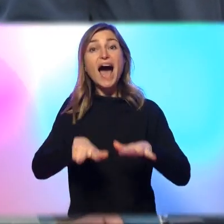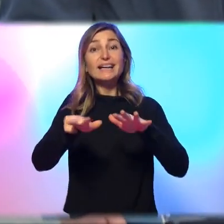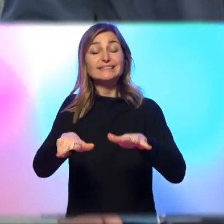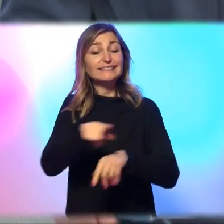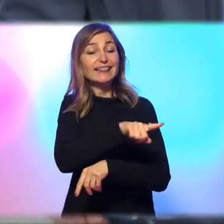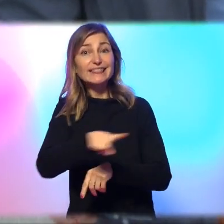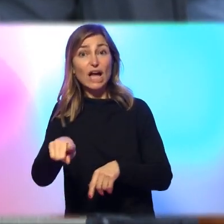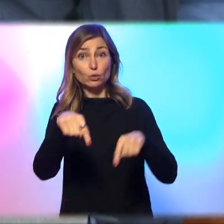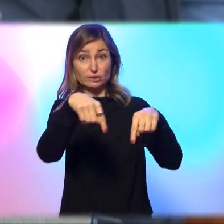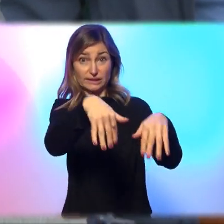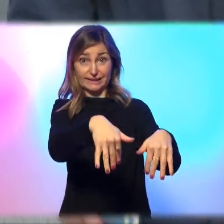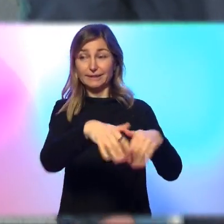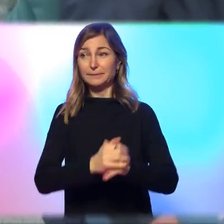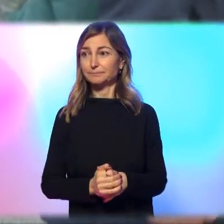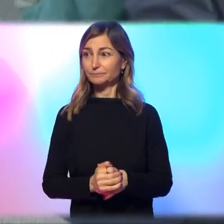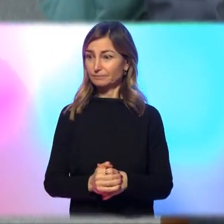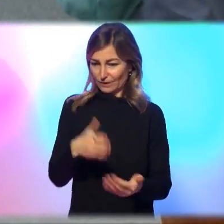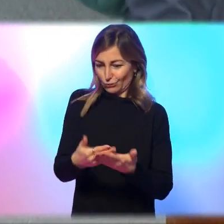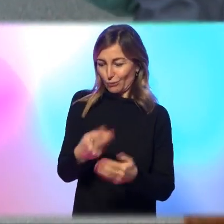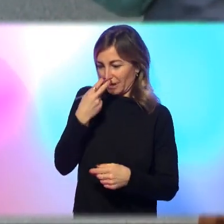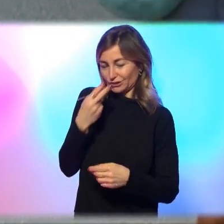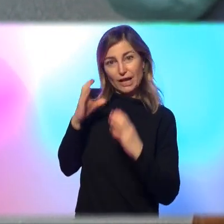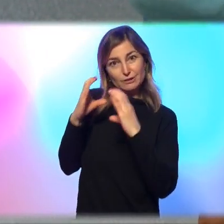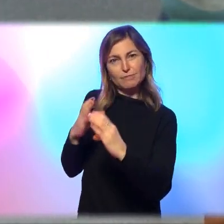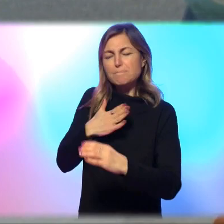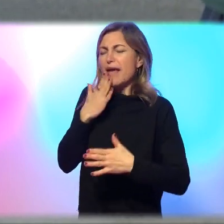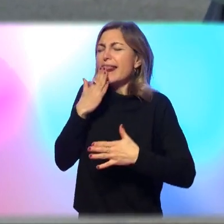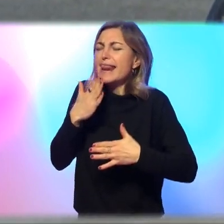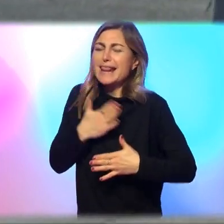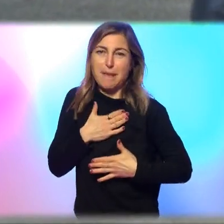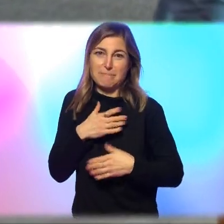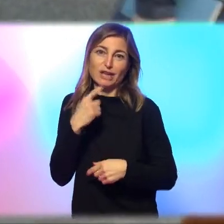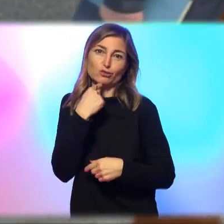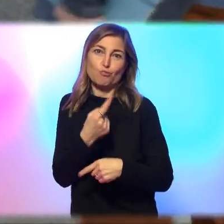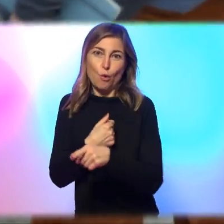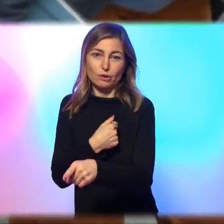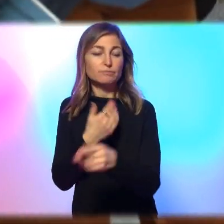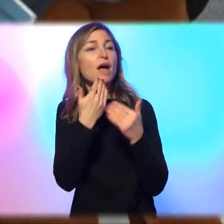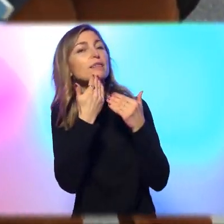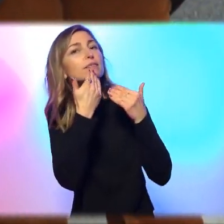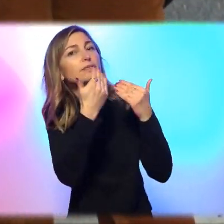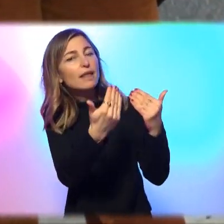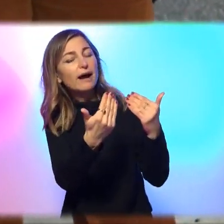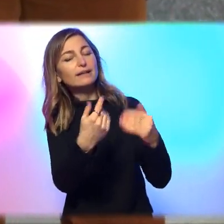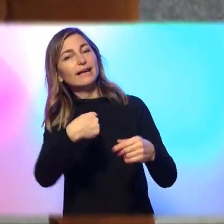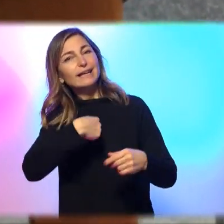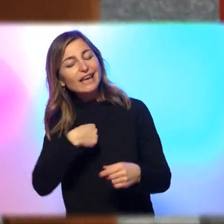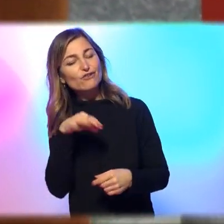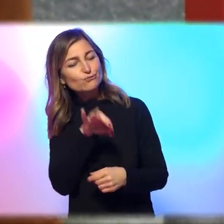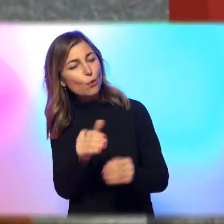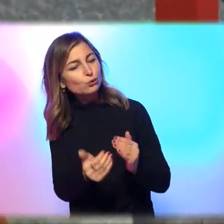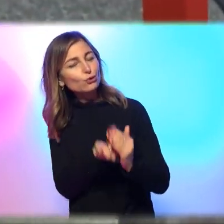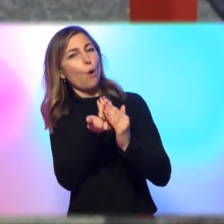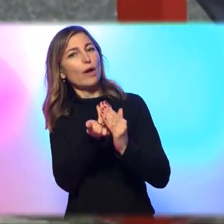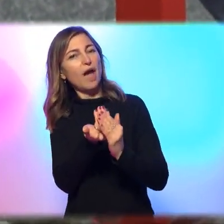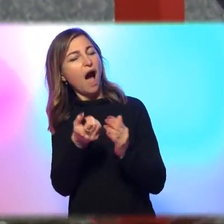uns sehen, was sie eigentlich hier sagen. Das ist ein von meinen Lieblingstonen. Danke, dass Sie für diese